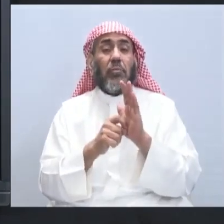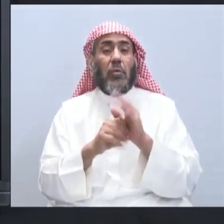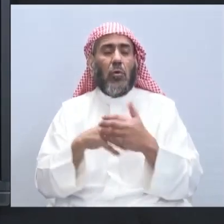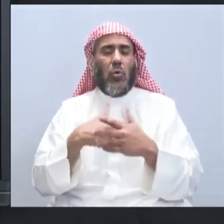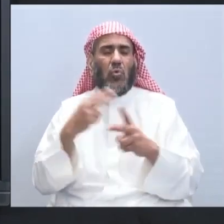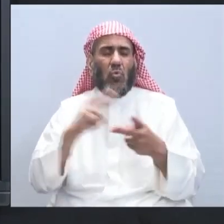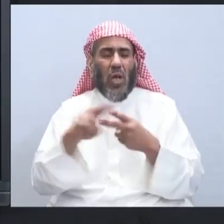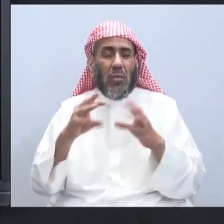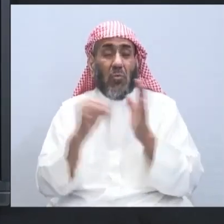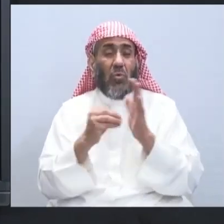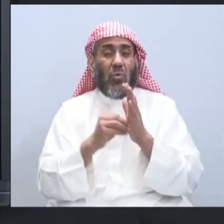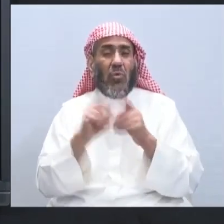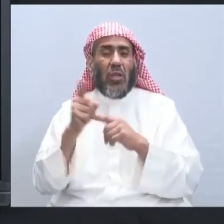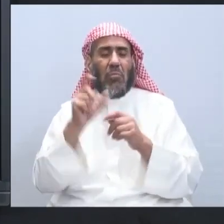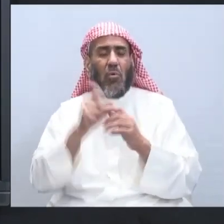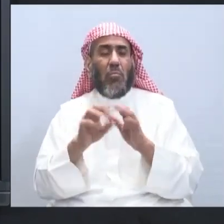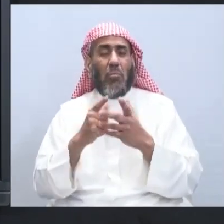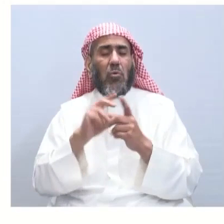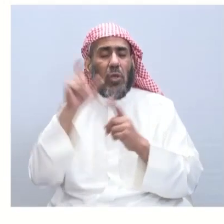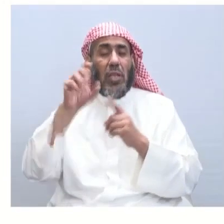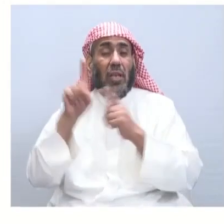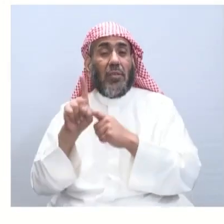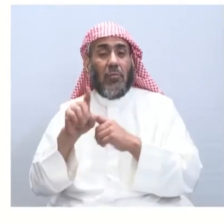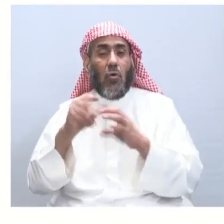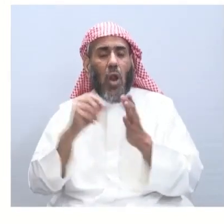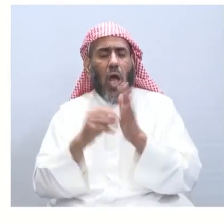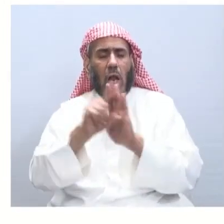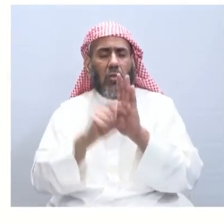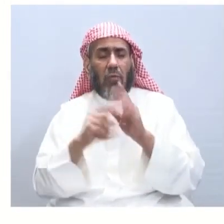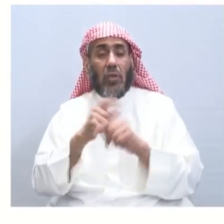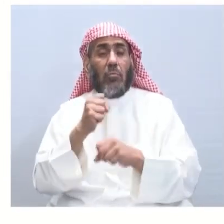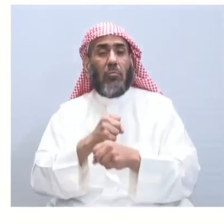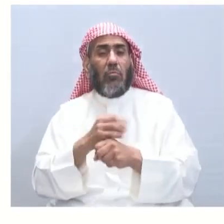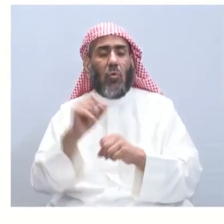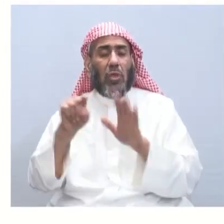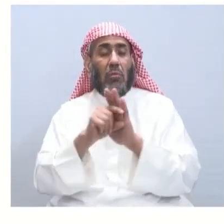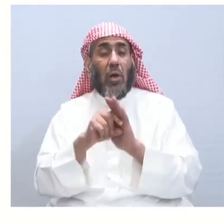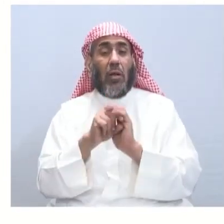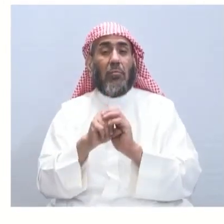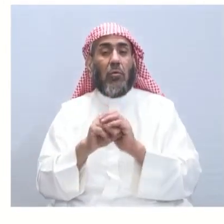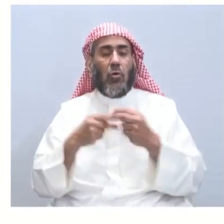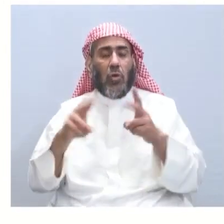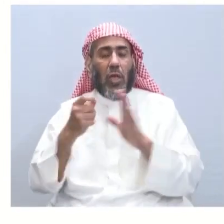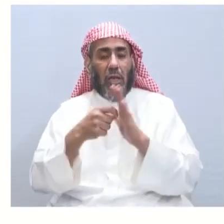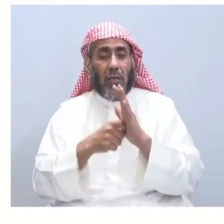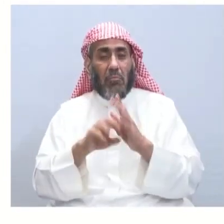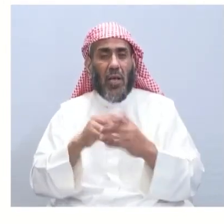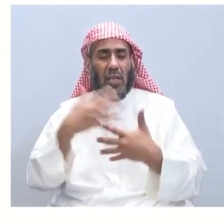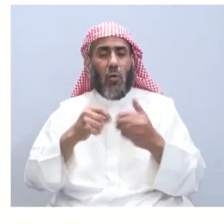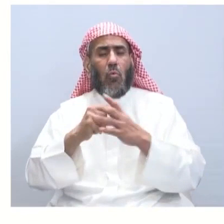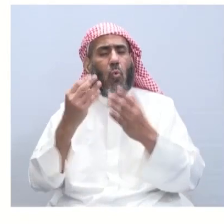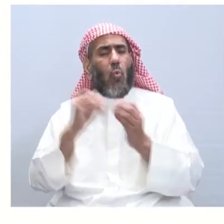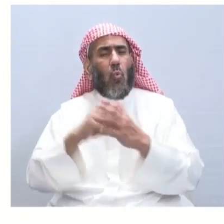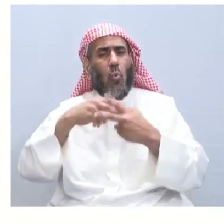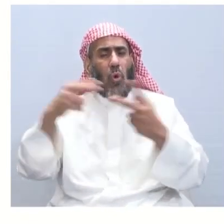تعالج موضوعا معينا يذكر فيها الكاتب موضوع من وجهه نظره ولها عناصر فنيه تقوم عليها موضوعات المقاله طبعا يتاح للكاتب المقاله يتناول موضوعات